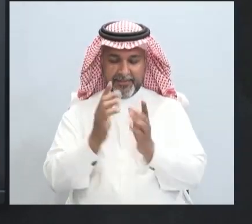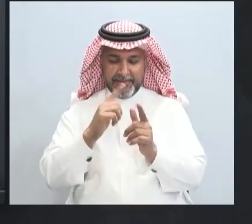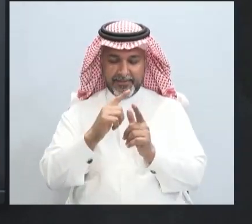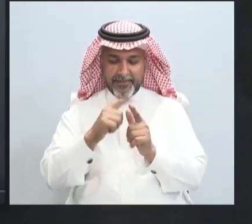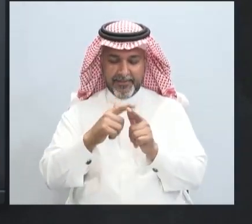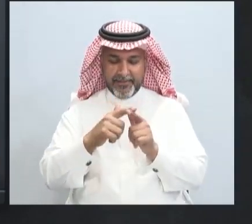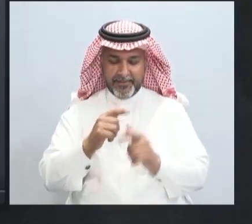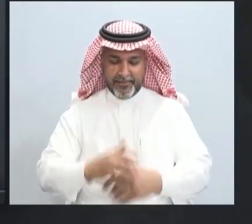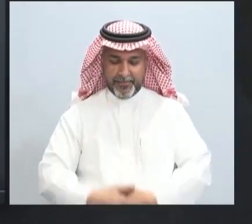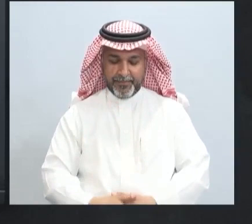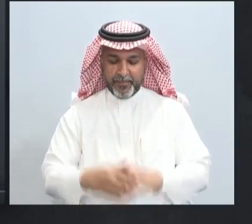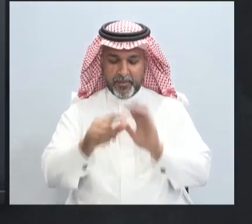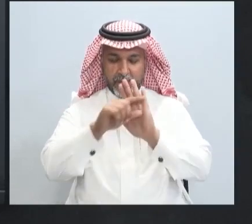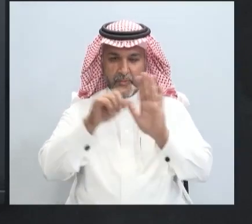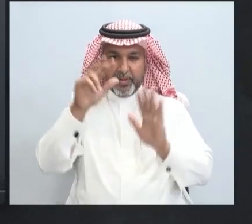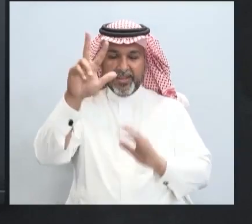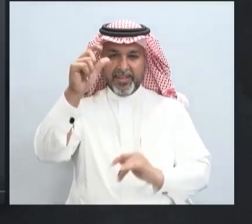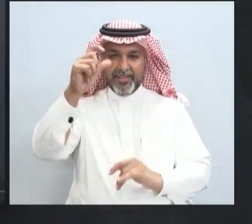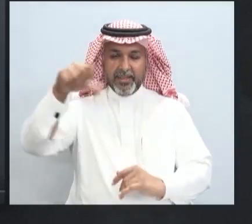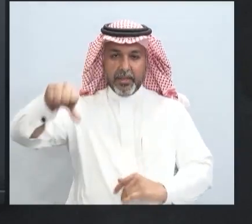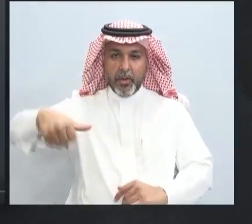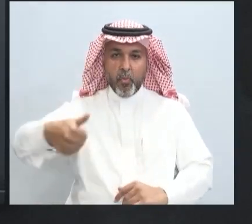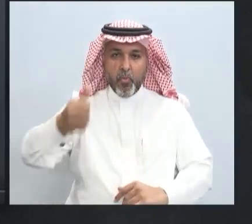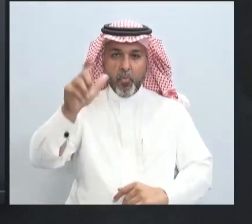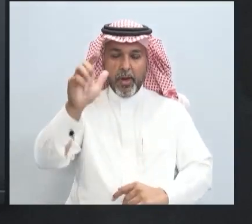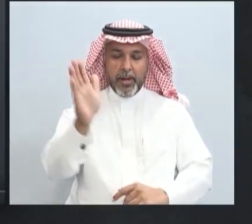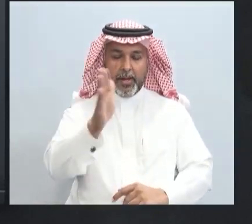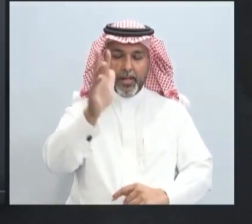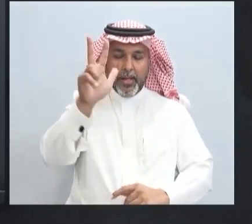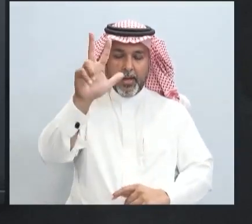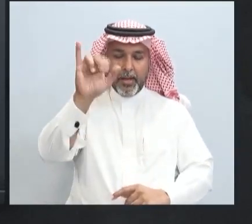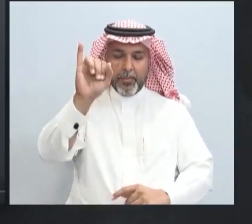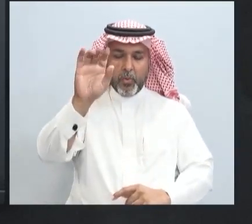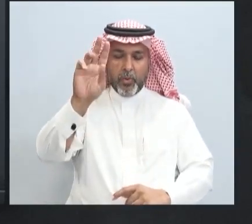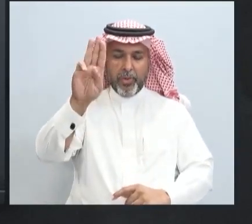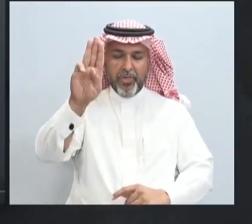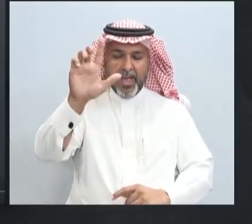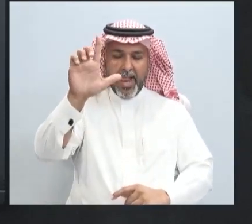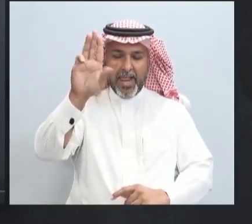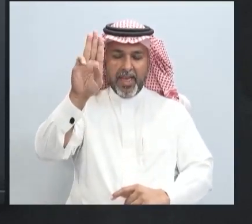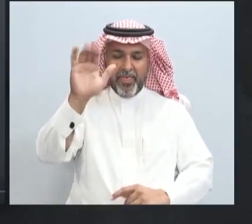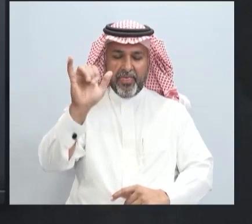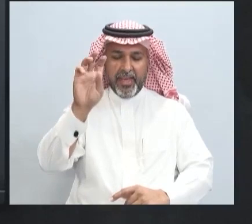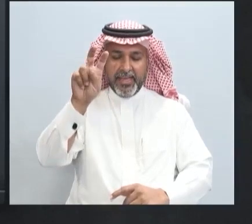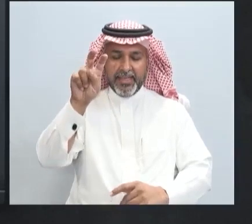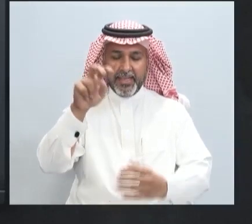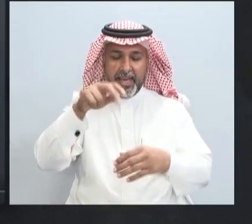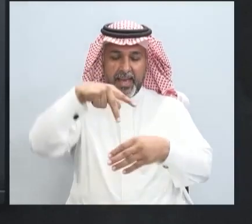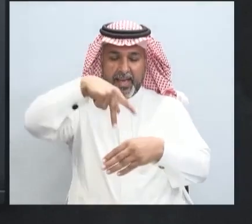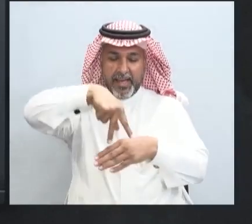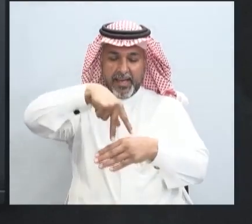تمثيل الدوال المثلثيه بيانيا تعرفنا في الدرسين السابقين على تمثيل داله الجيب وداله جيب